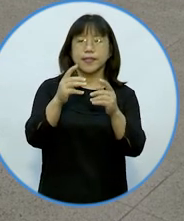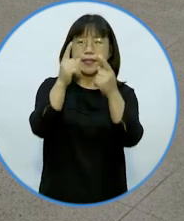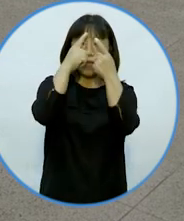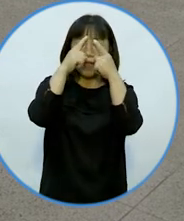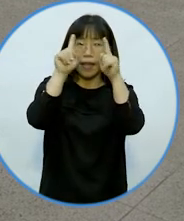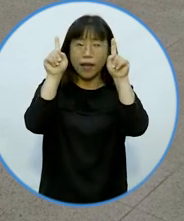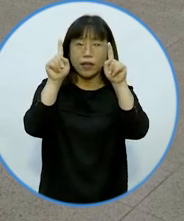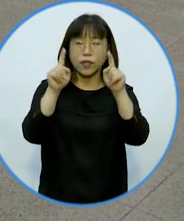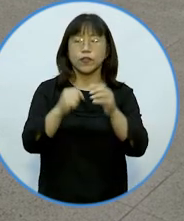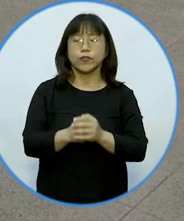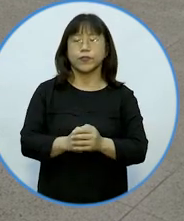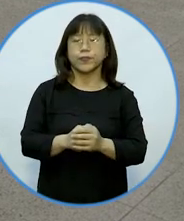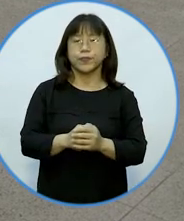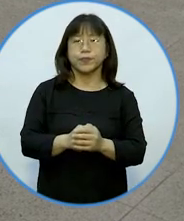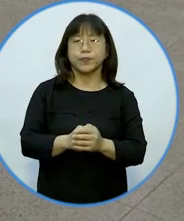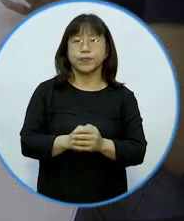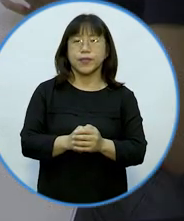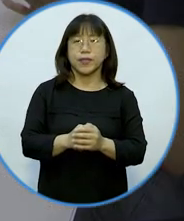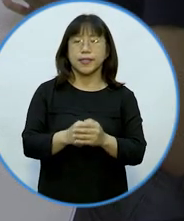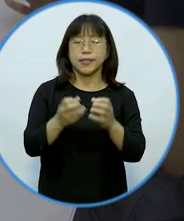사업의 일환으로 조성됐습니다.